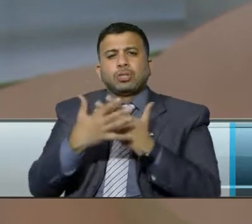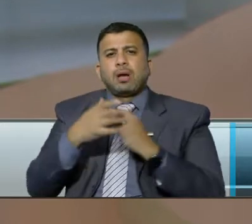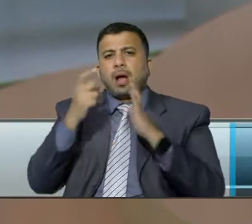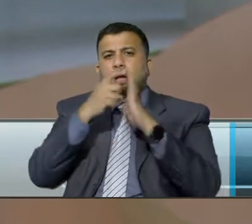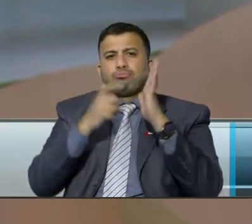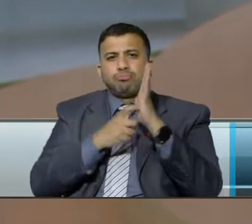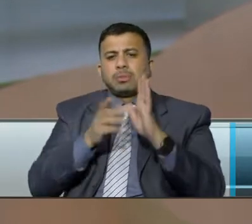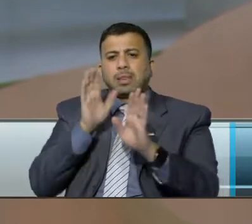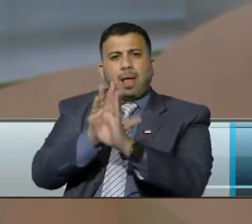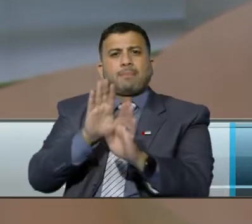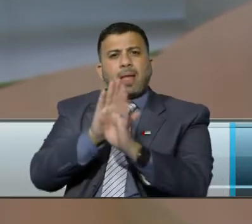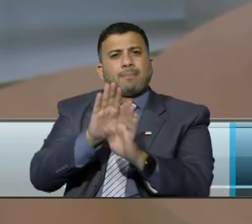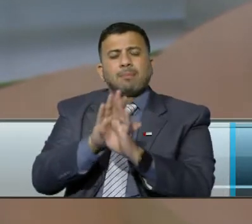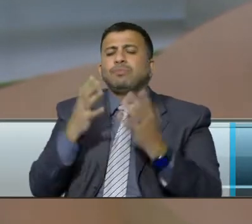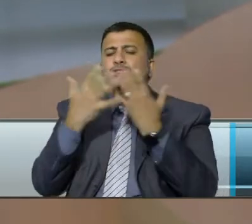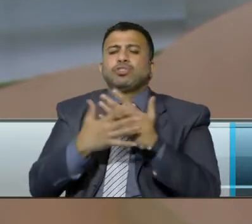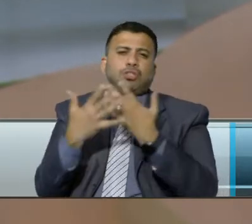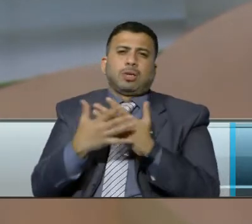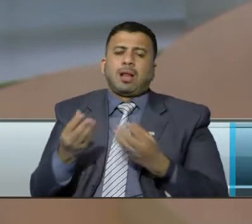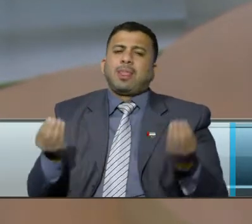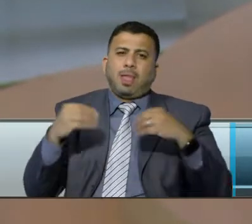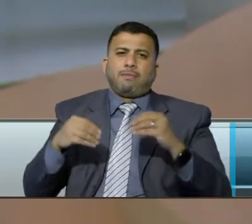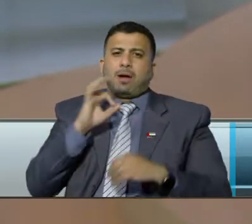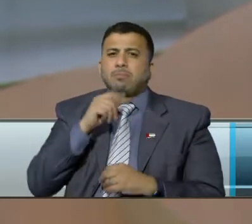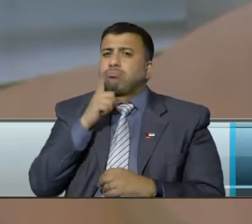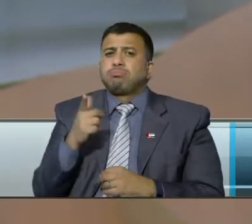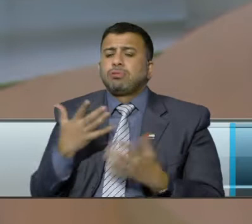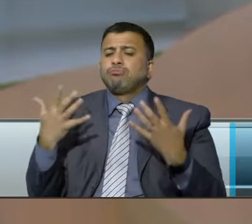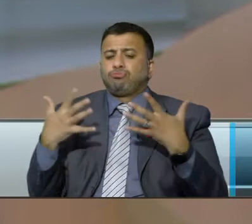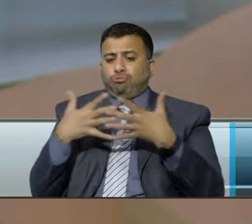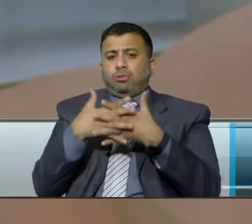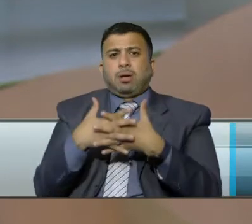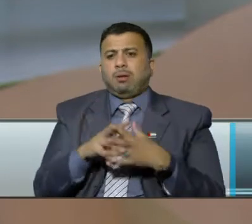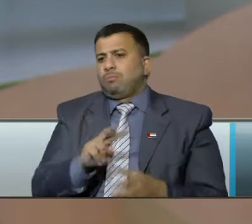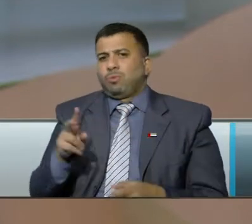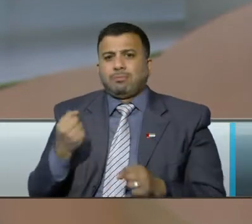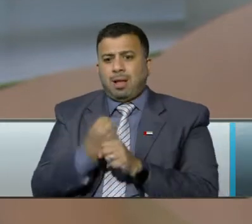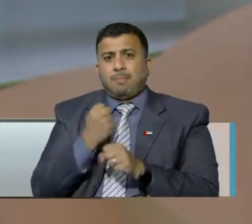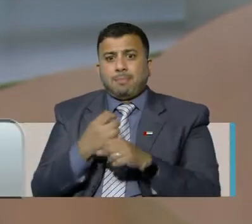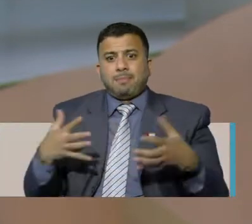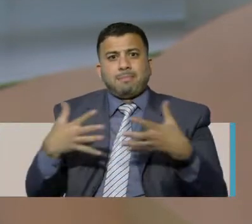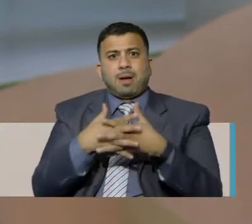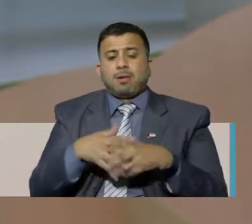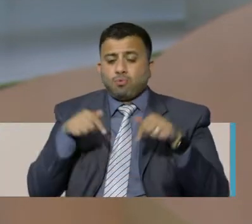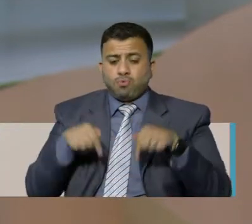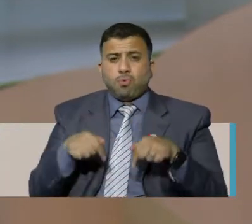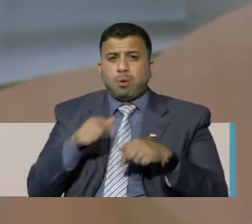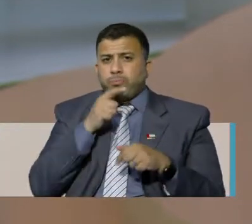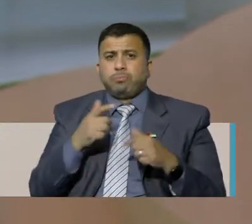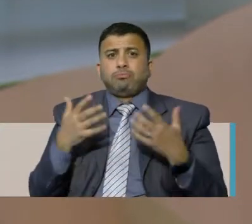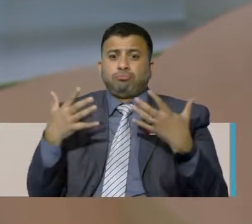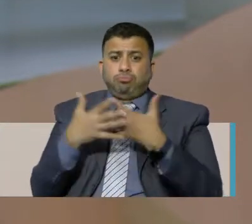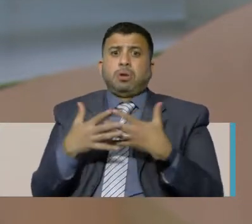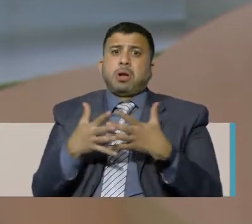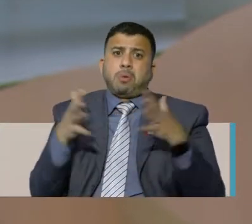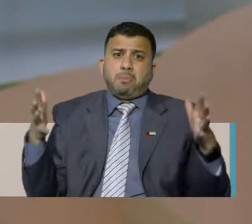التشريعات الجديدة اللي تدعم عمل الشركات، بالإضافة إلى تواصل بين الشركاء المختلفين في هذا العمل. نحن طبعا اليوم عندنا مشاريع كبيرة